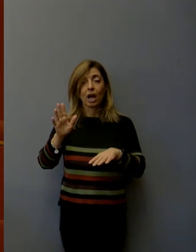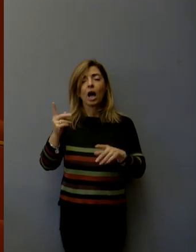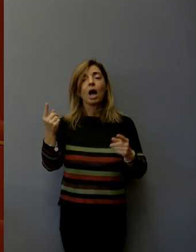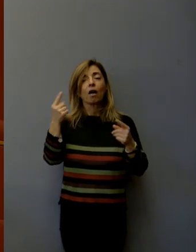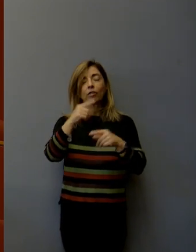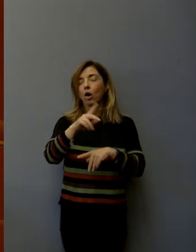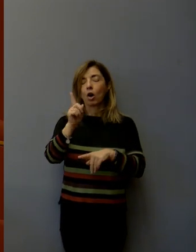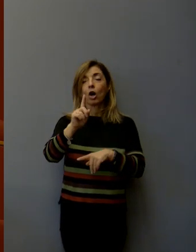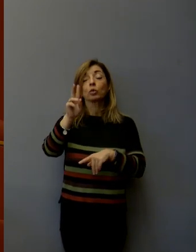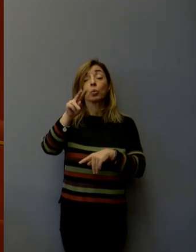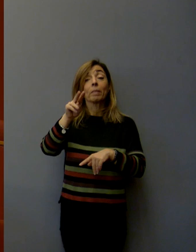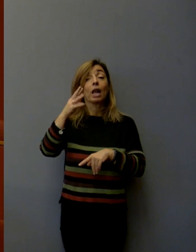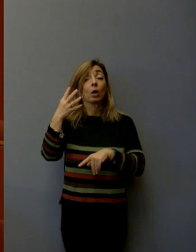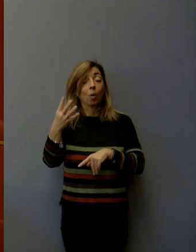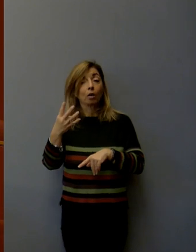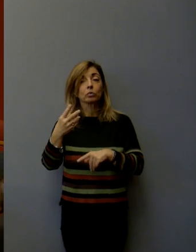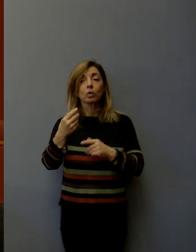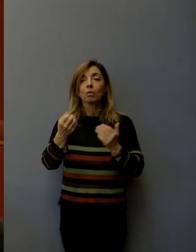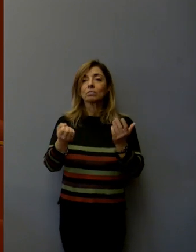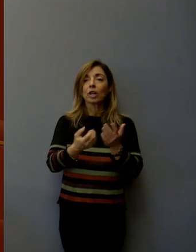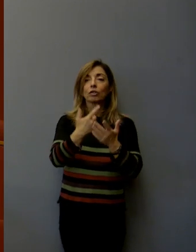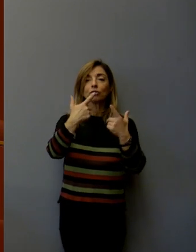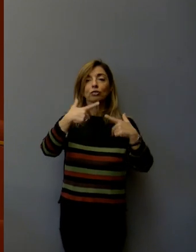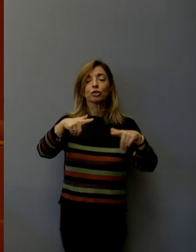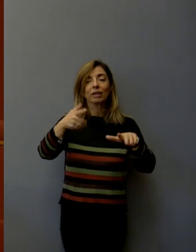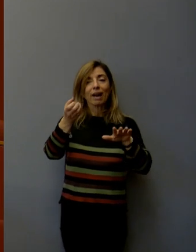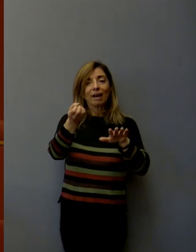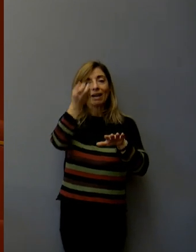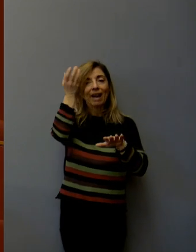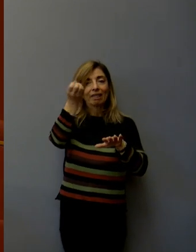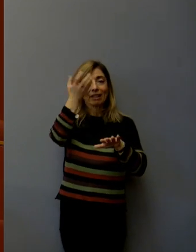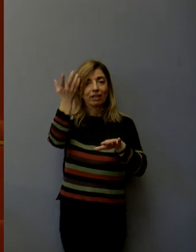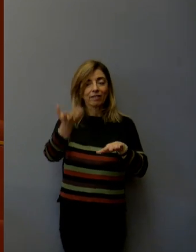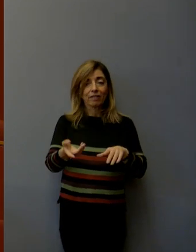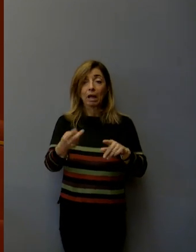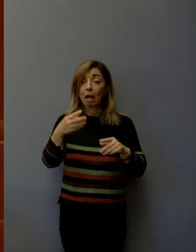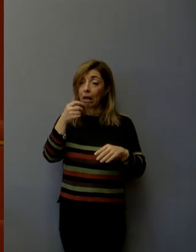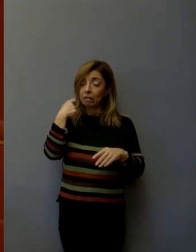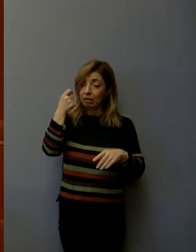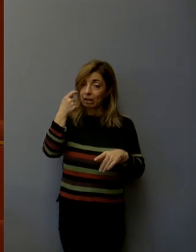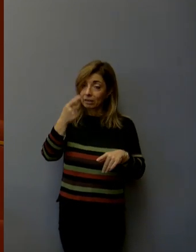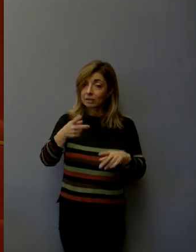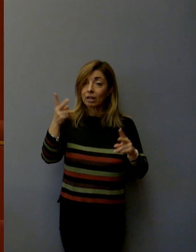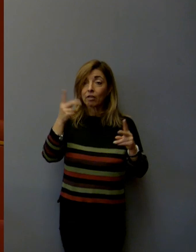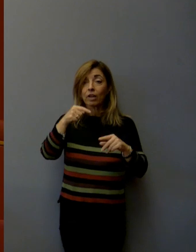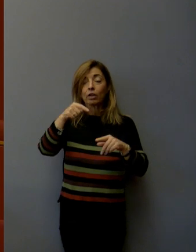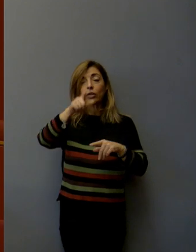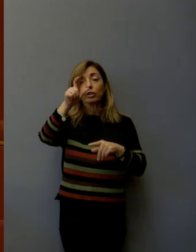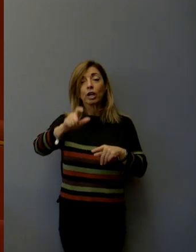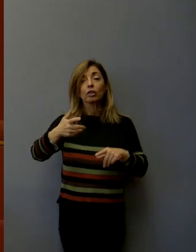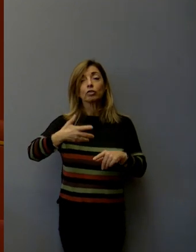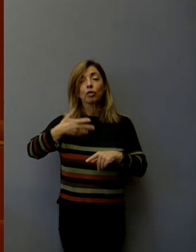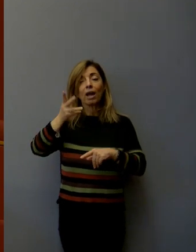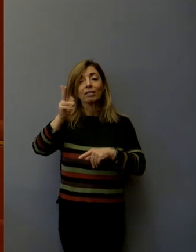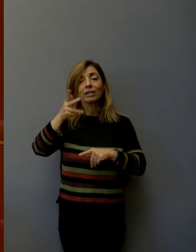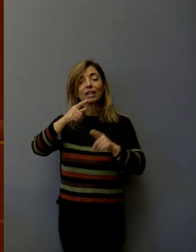le città Creative altro è interessante perché in Italia esistono 13 Città Creative Genova non